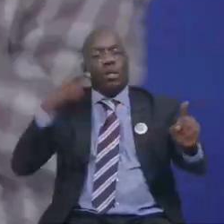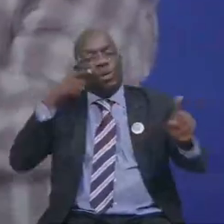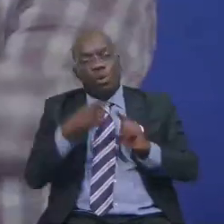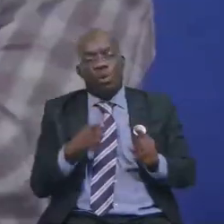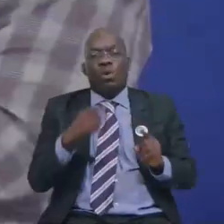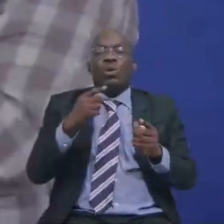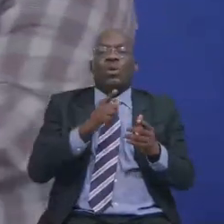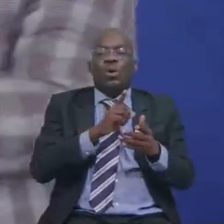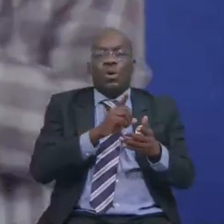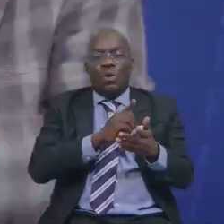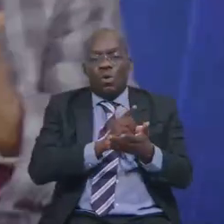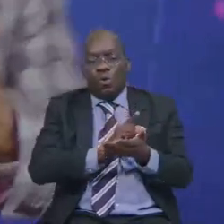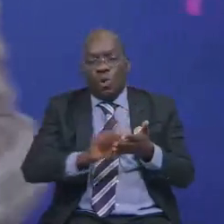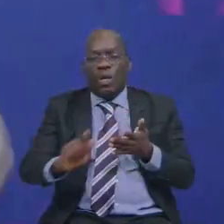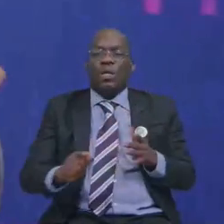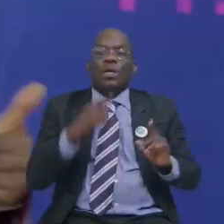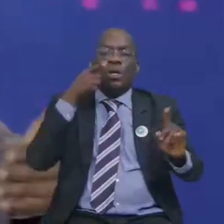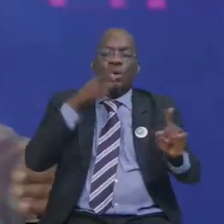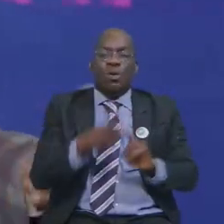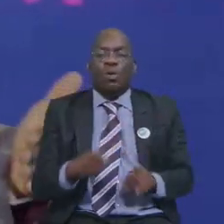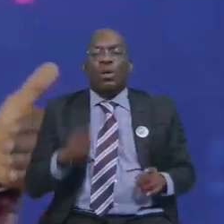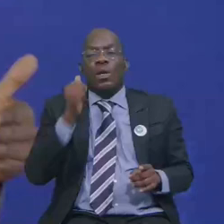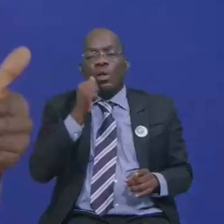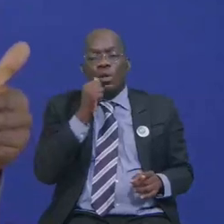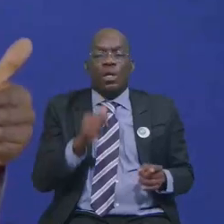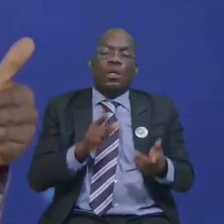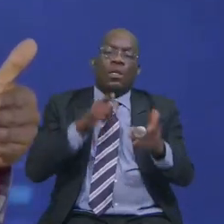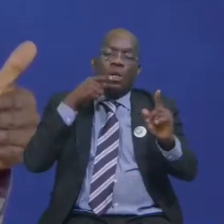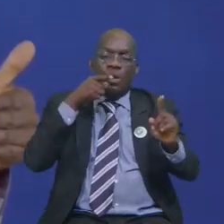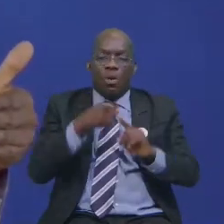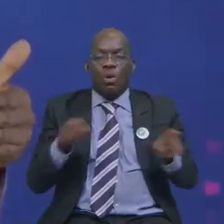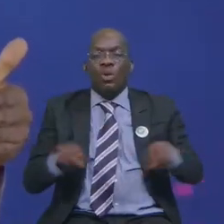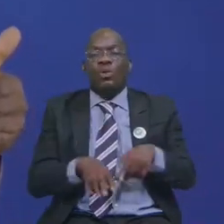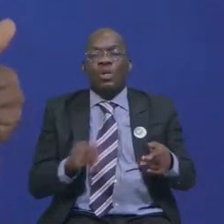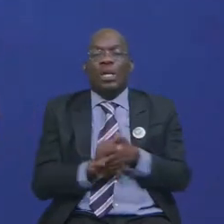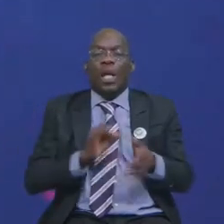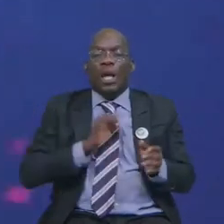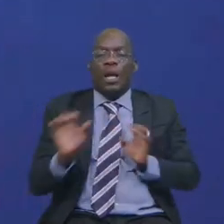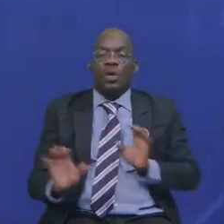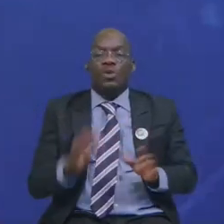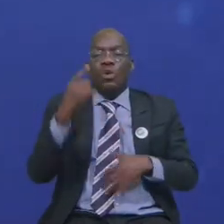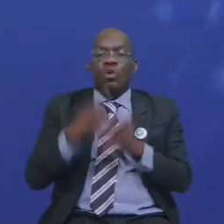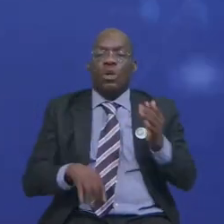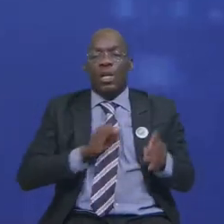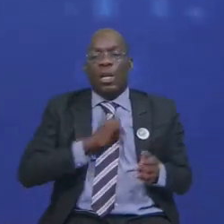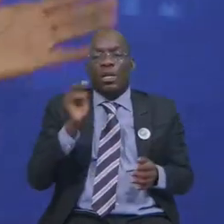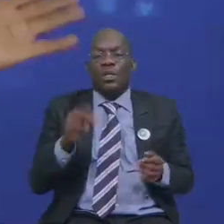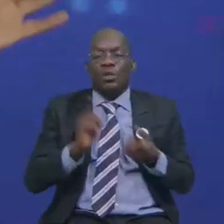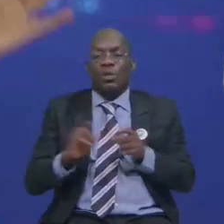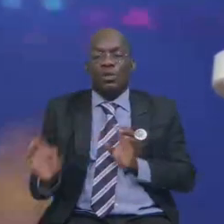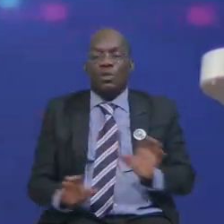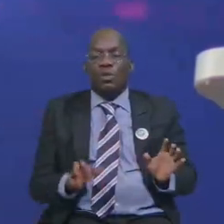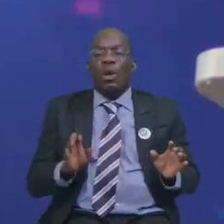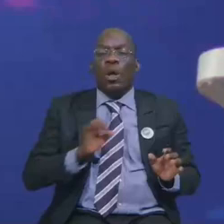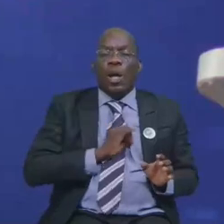nourritif journalier pour que je fasse ce que je dois faire aujourd'hui qui va m'amener au jour suivant je fais